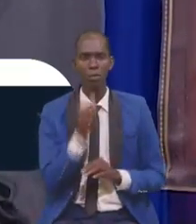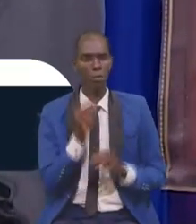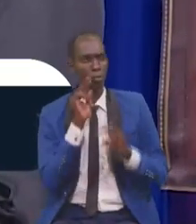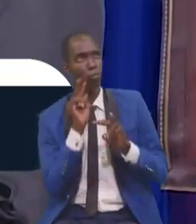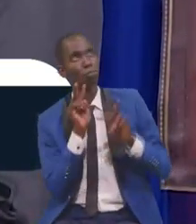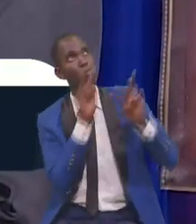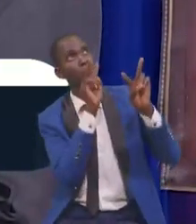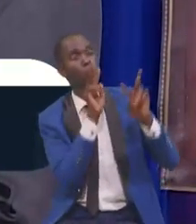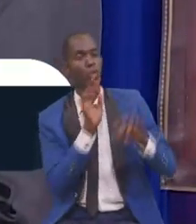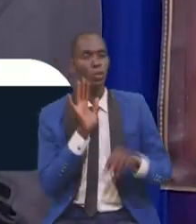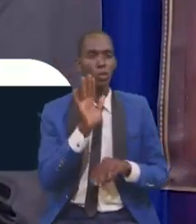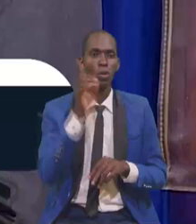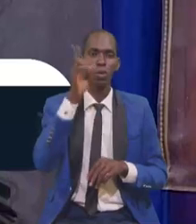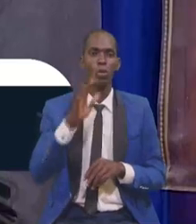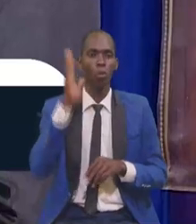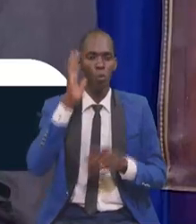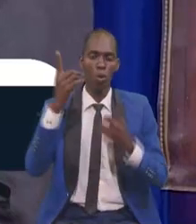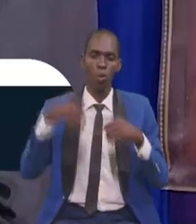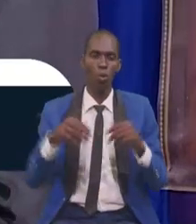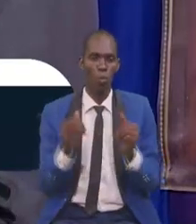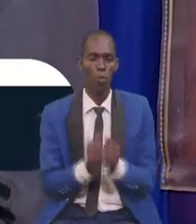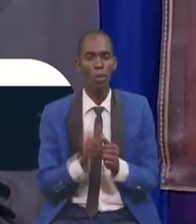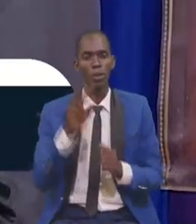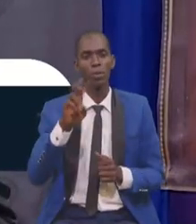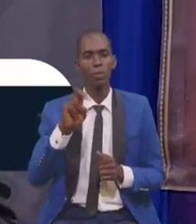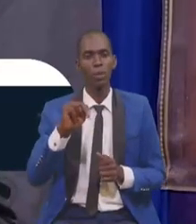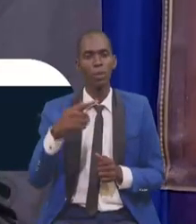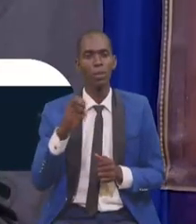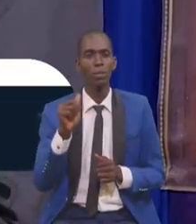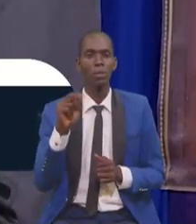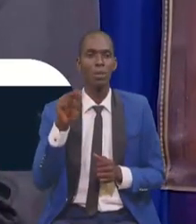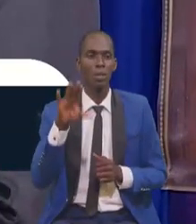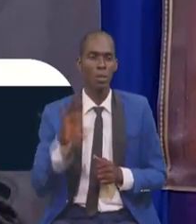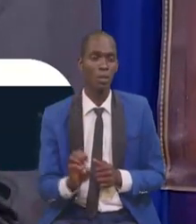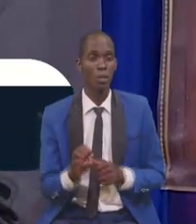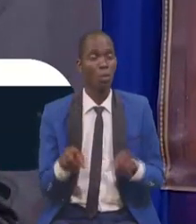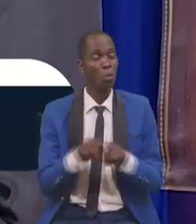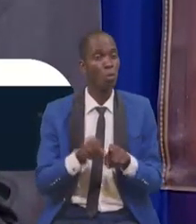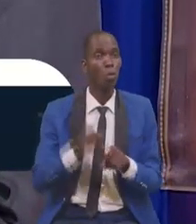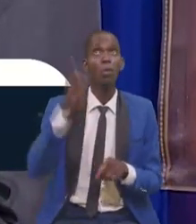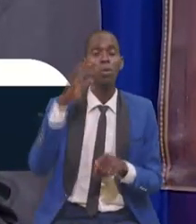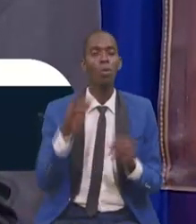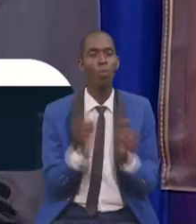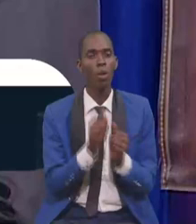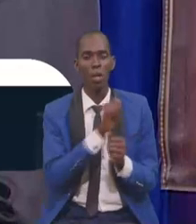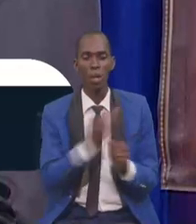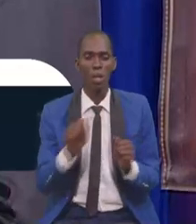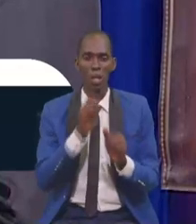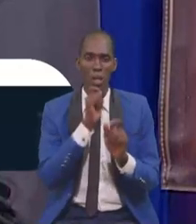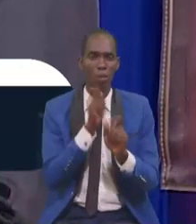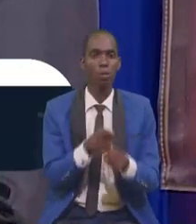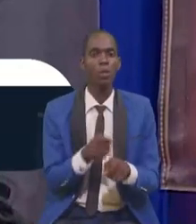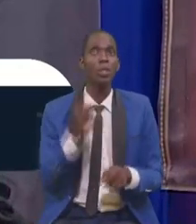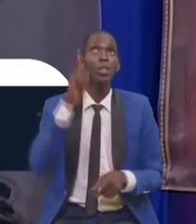point. Voici votre Dieu. La vengeance viendra. La rétribution de Dieu,